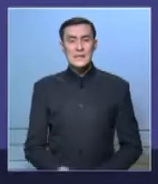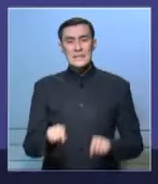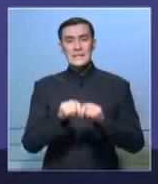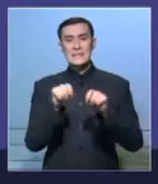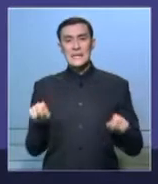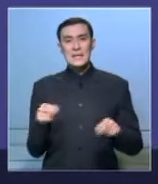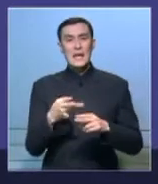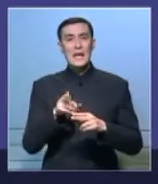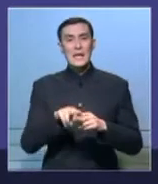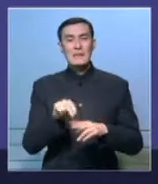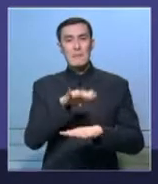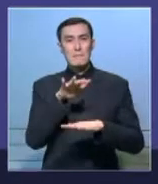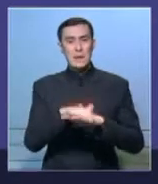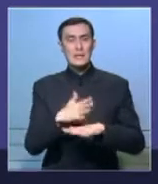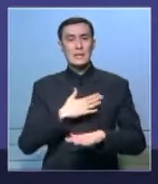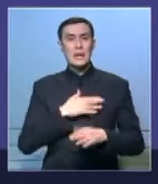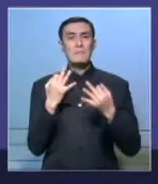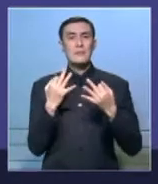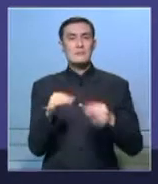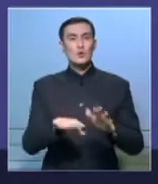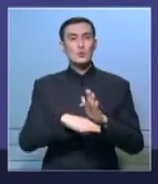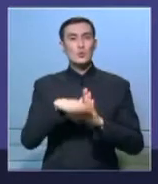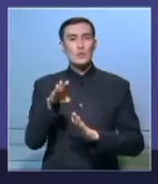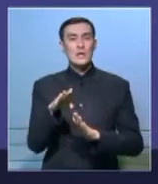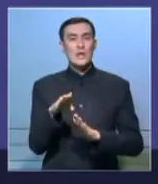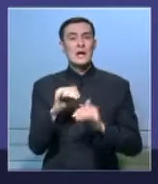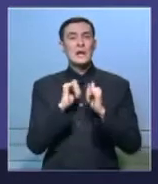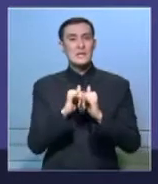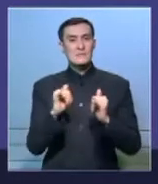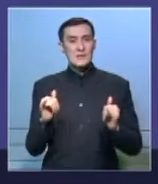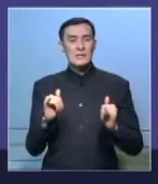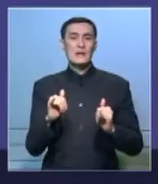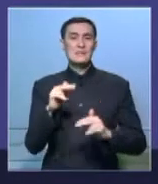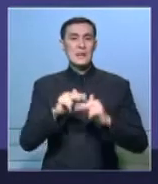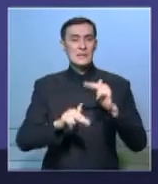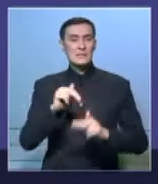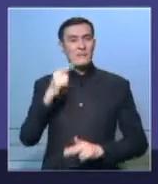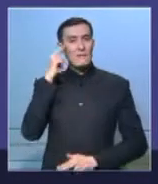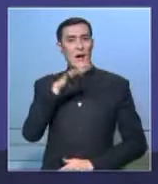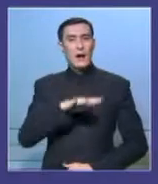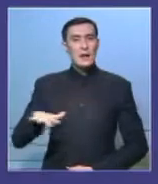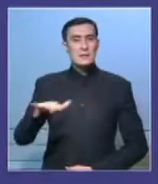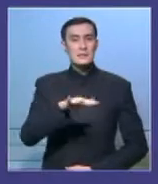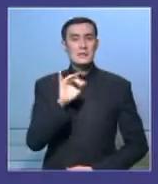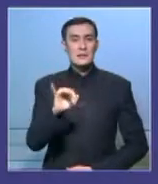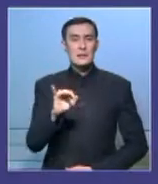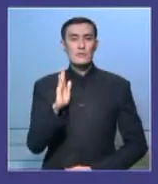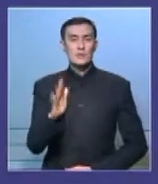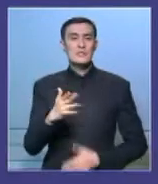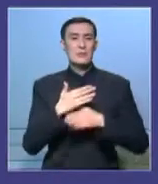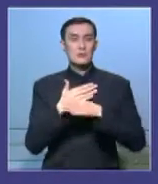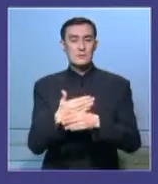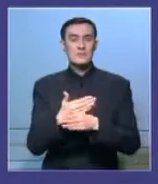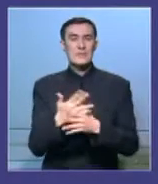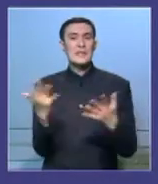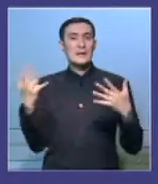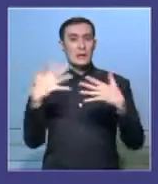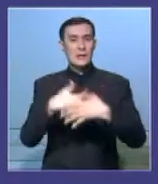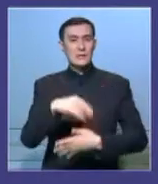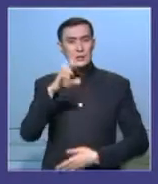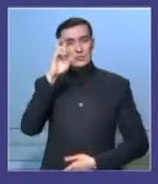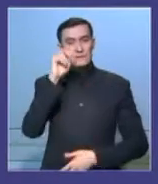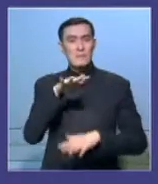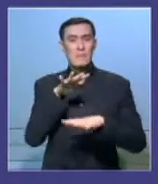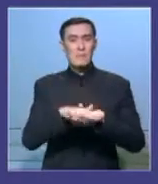Создание этого банка позволит нам улучшить возможности для инфраструктурного строительства в Азии и будет способствовать региональной экономической интеграции.